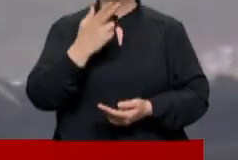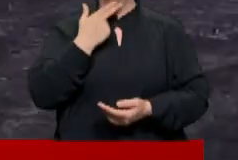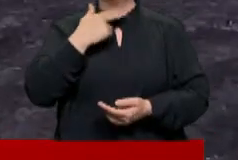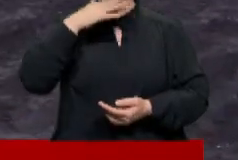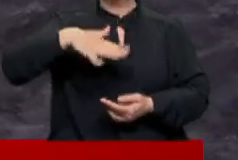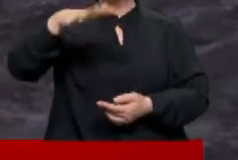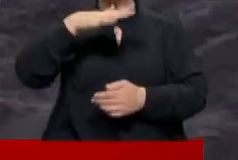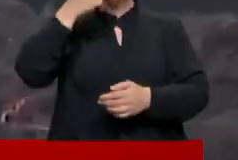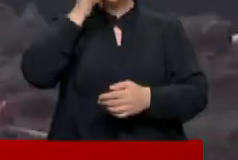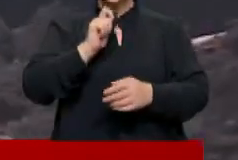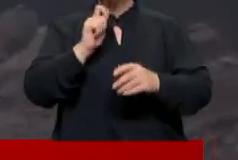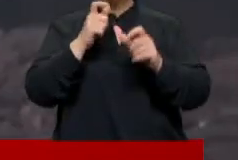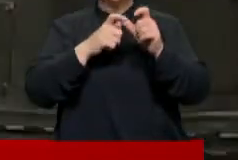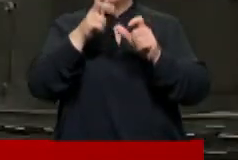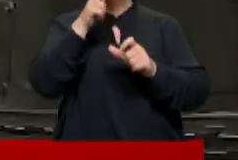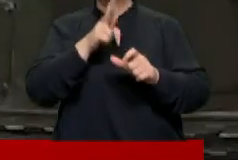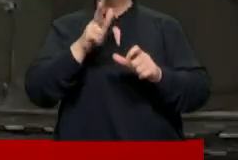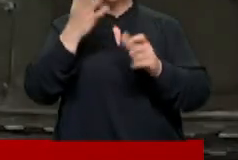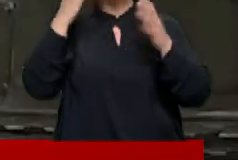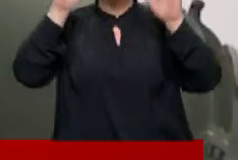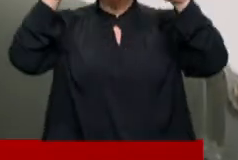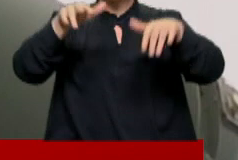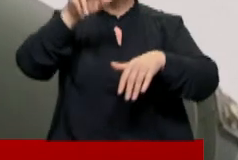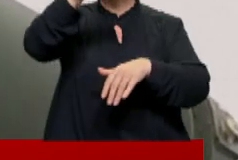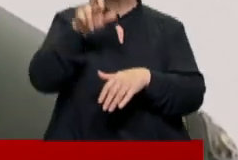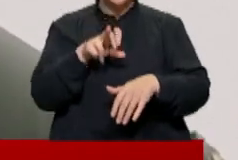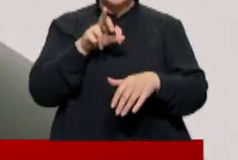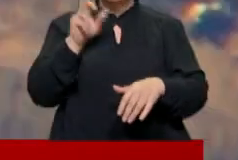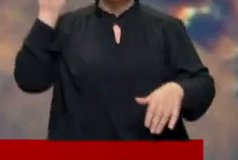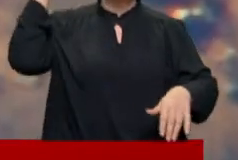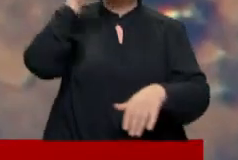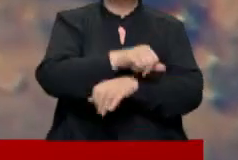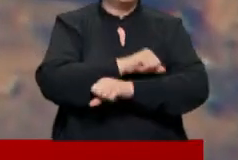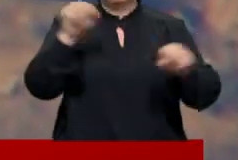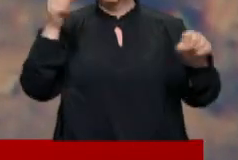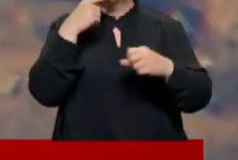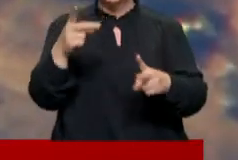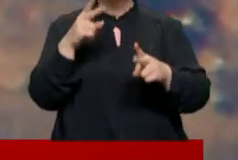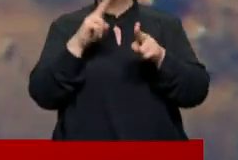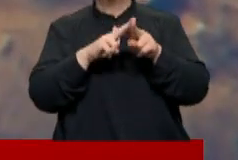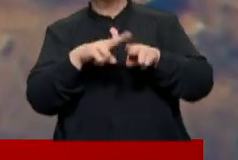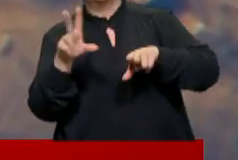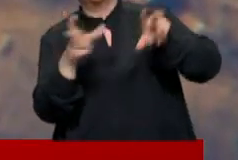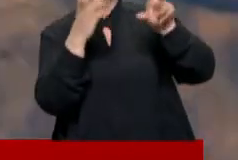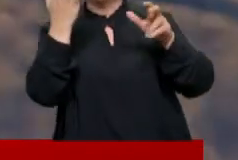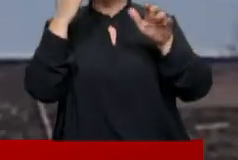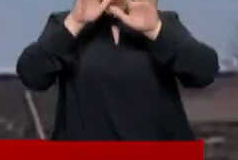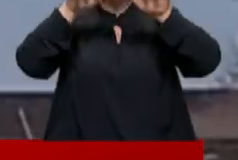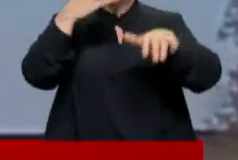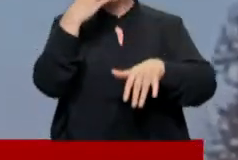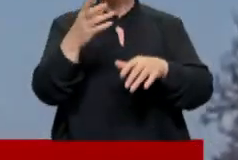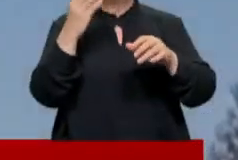Rusya, Avrupa'nın Ukrayna'daki S-300 hava sistemini füzeyle imha ettiğini açıkladı. Gözler Kiev'e hava sistemi hibe